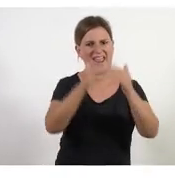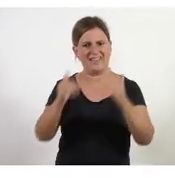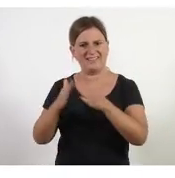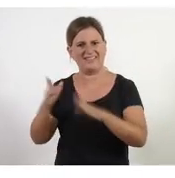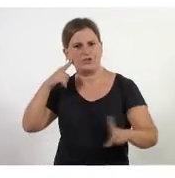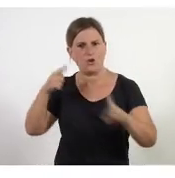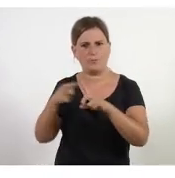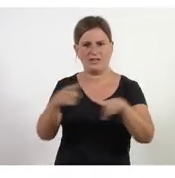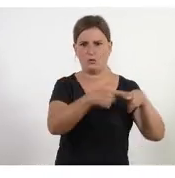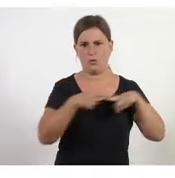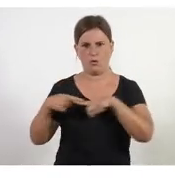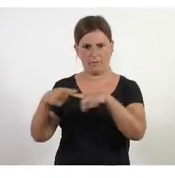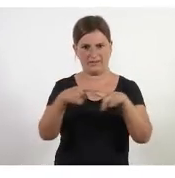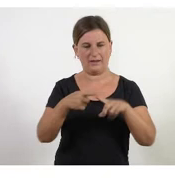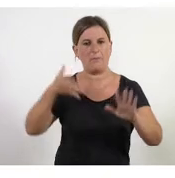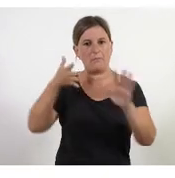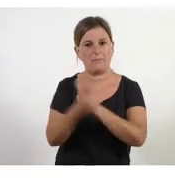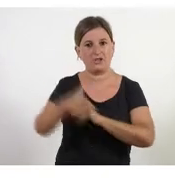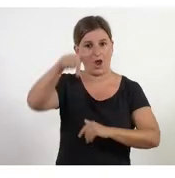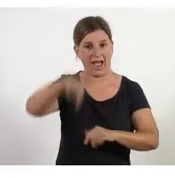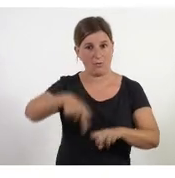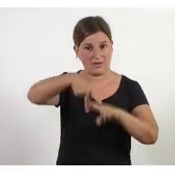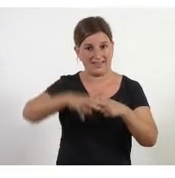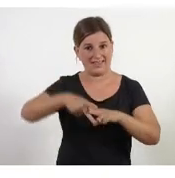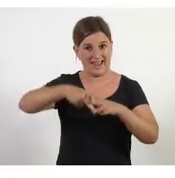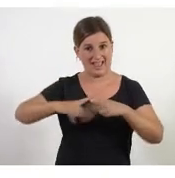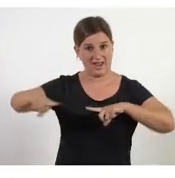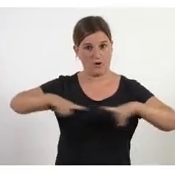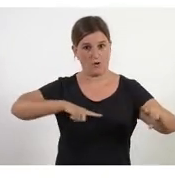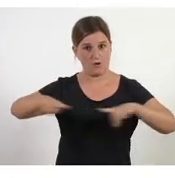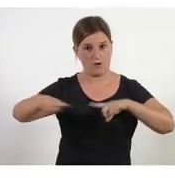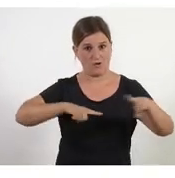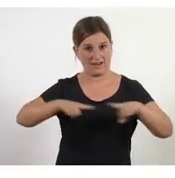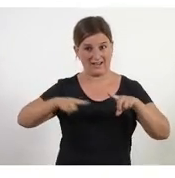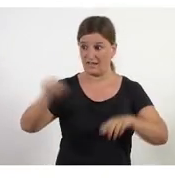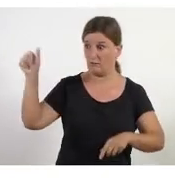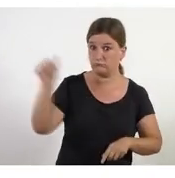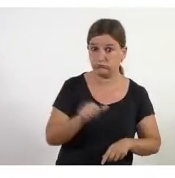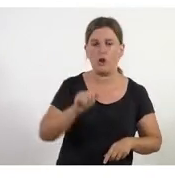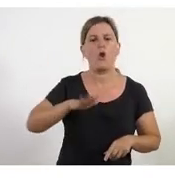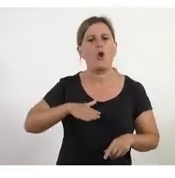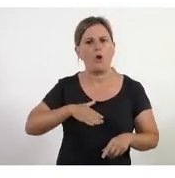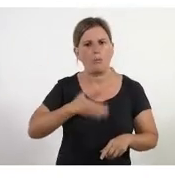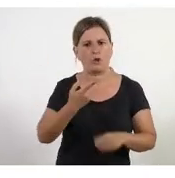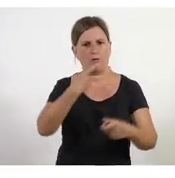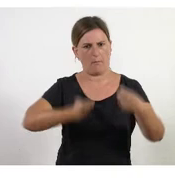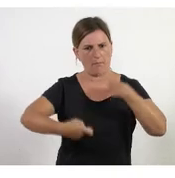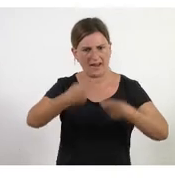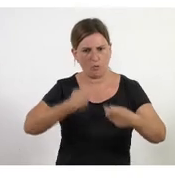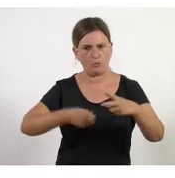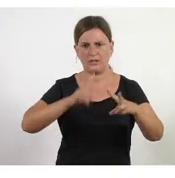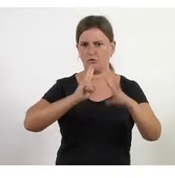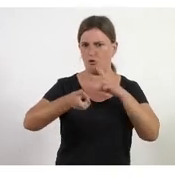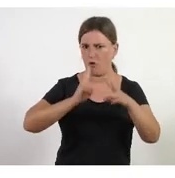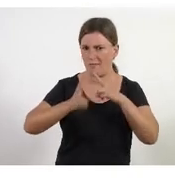compartir. Per això, avui en el taller que estem organitzant, durant tot el taller ens podeu fer preguntes, comentaris,